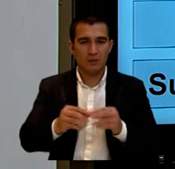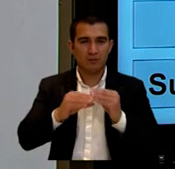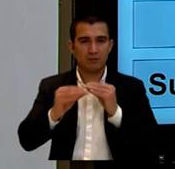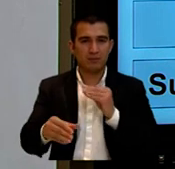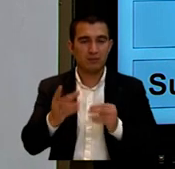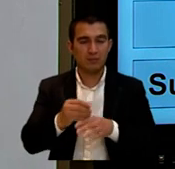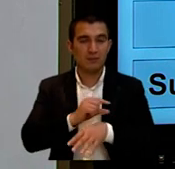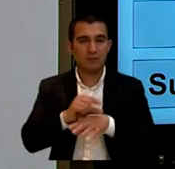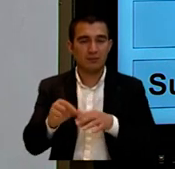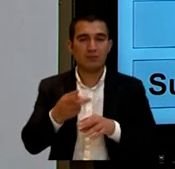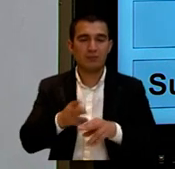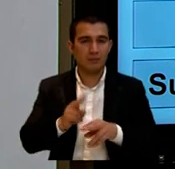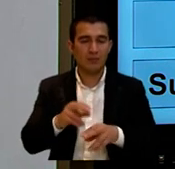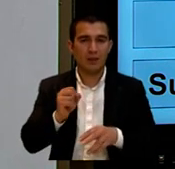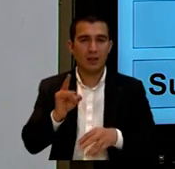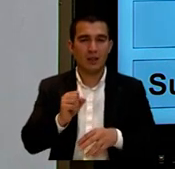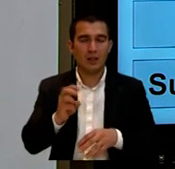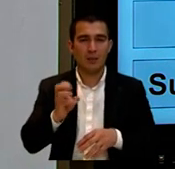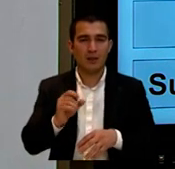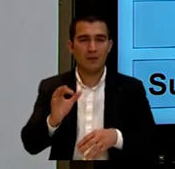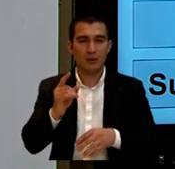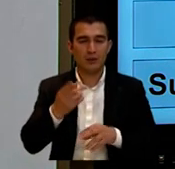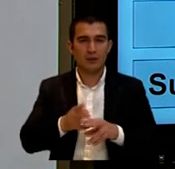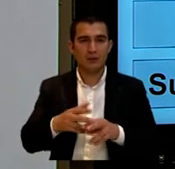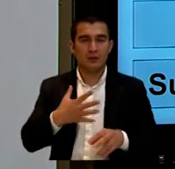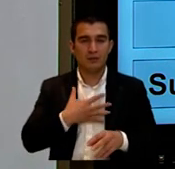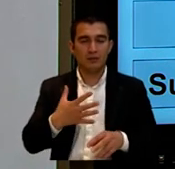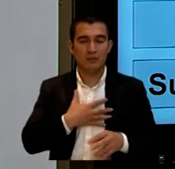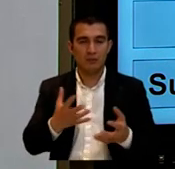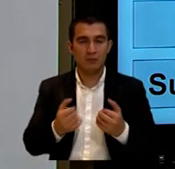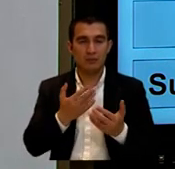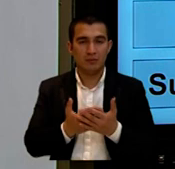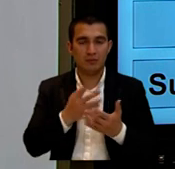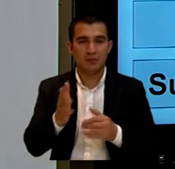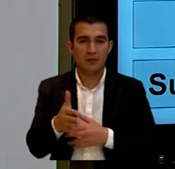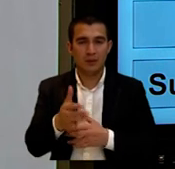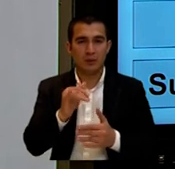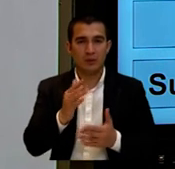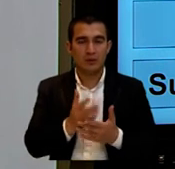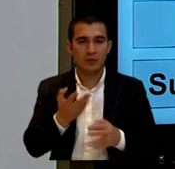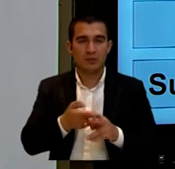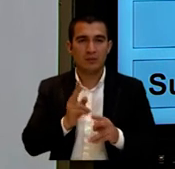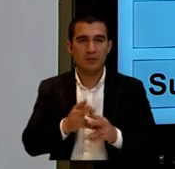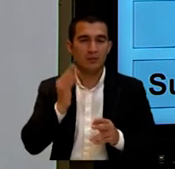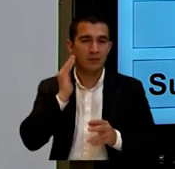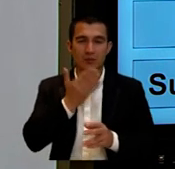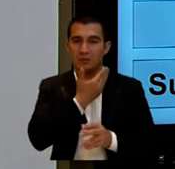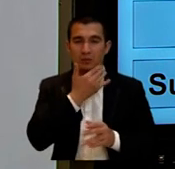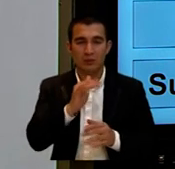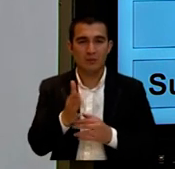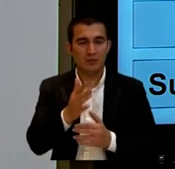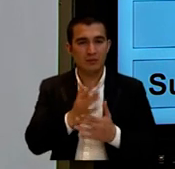болышы, Әрамарфуз қызмыз қопланышы. Нәфес қопланыш орғанларға кілетдіген болсақ баѓылиқтелерді қабыра білен әфес қопланыш.